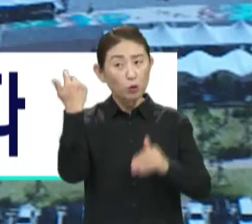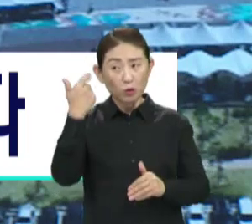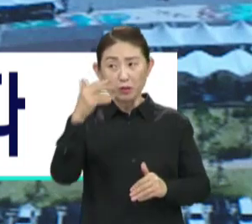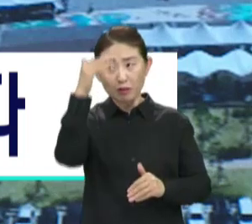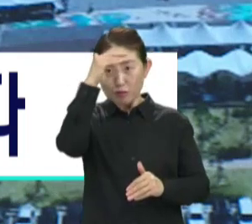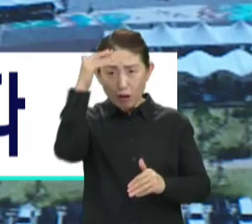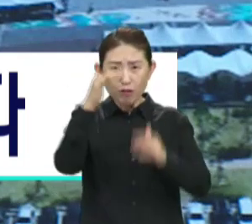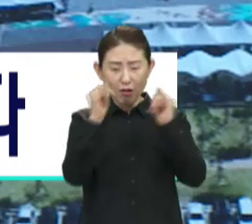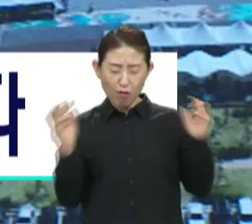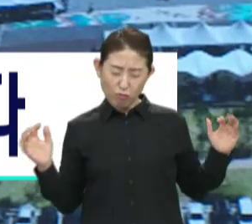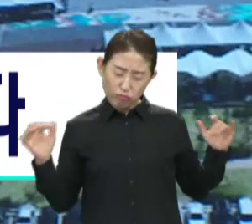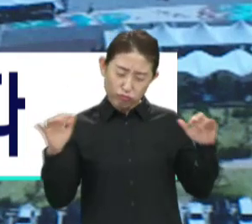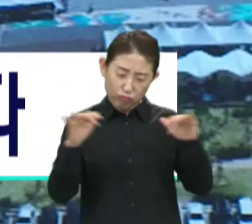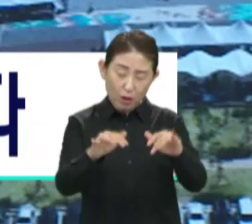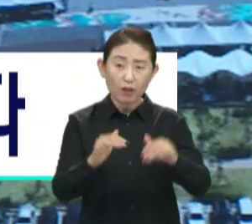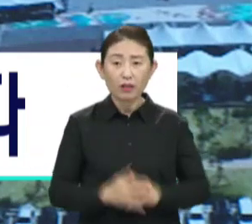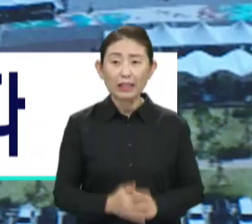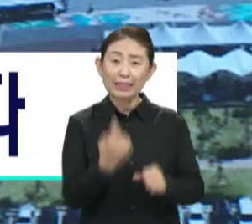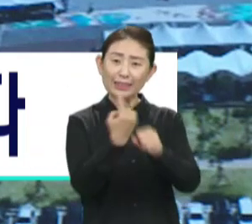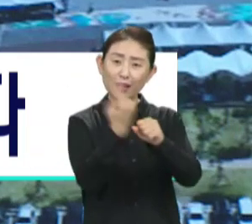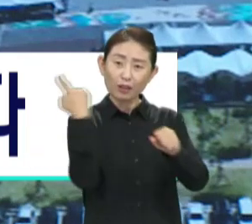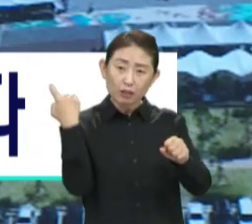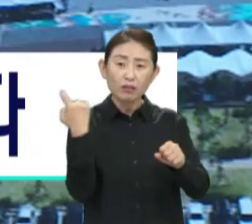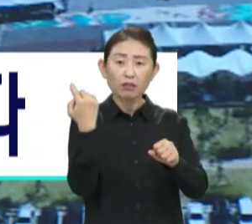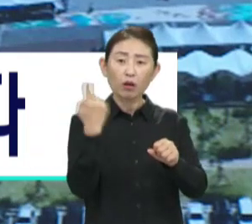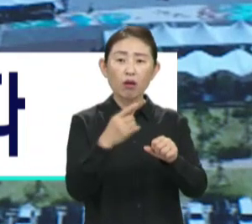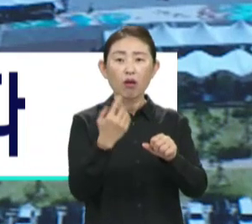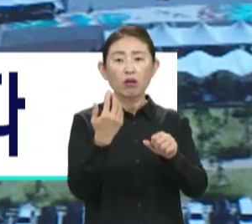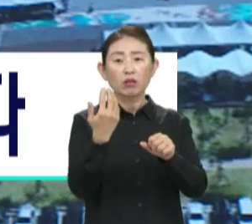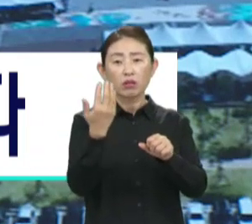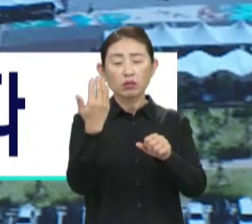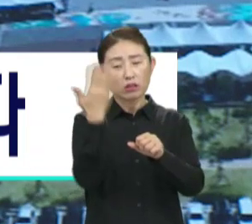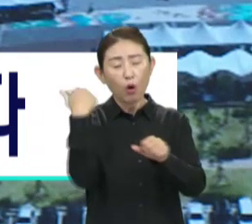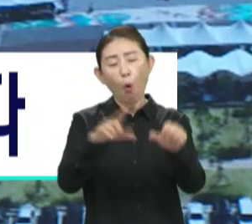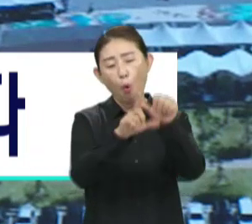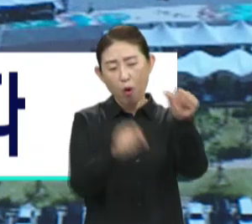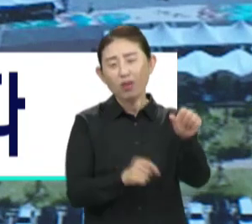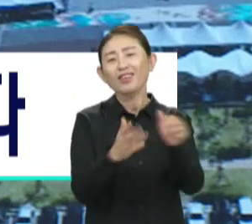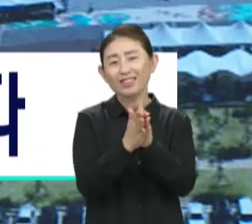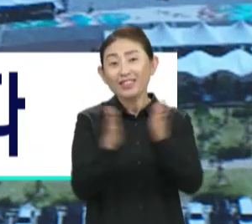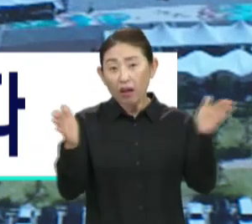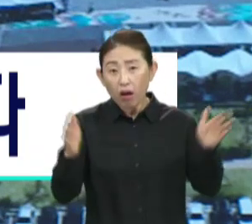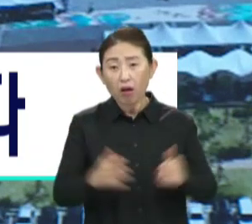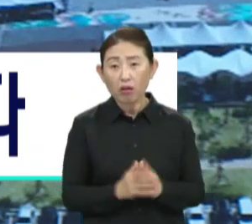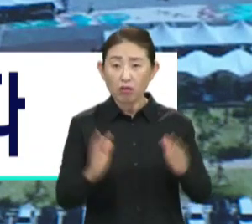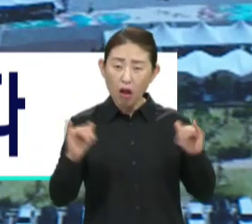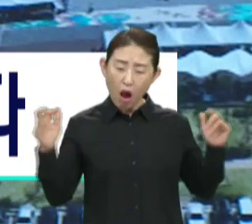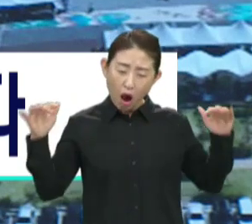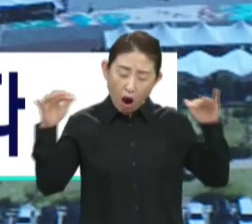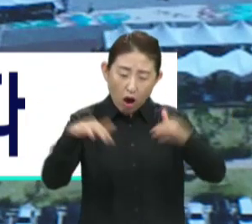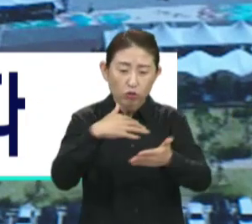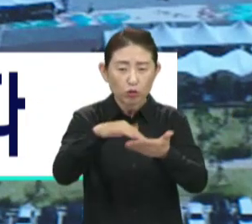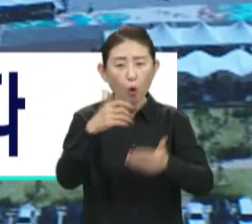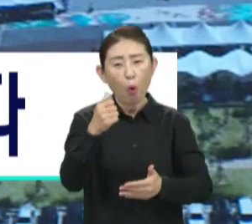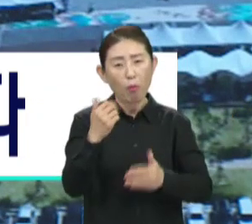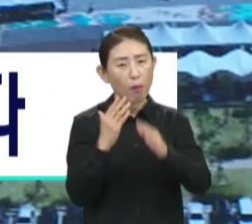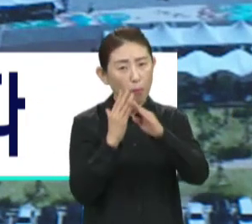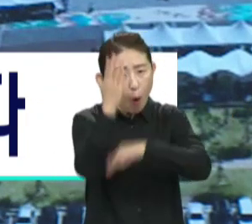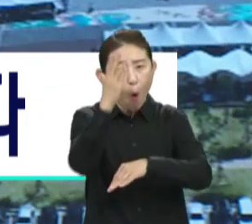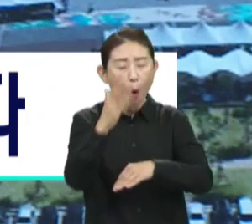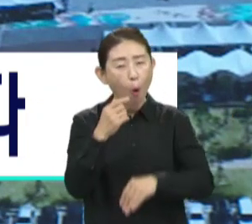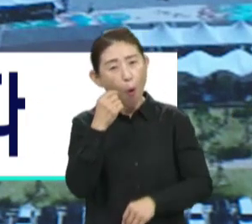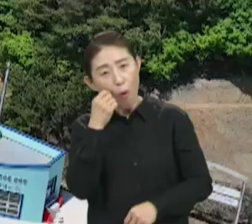관광명소로 떠오르고 있습니다. 지난 5월 개장한 뒤 두 달 만에 5만 명이 찾는 등 인기를 끌고 있습니다. 장석영